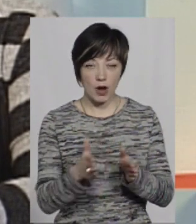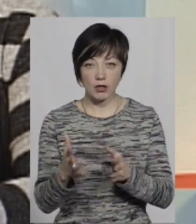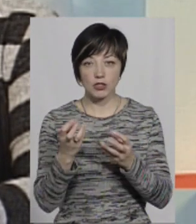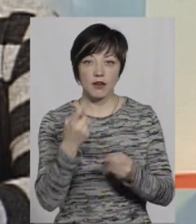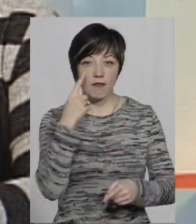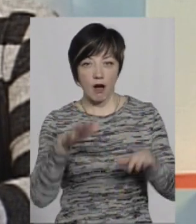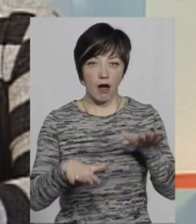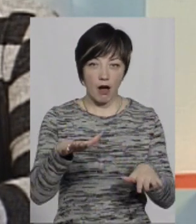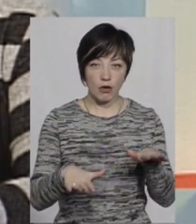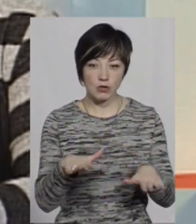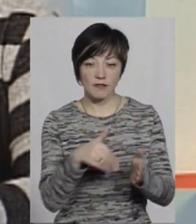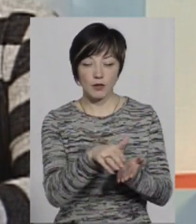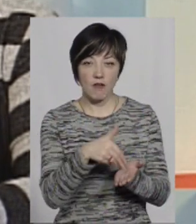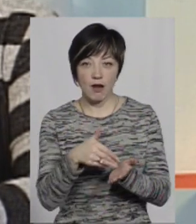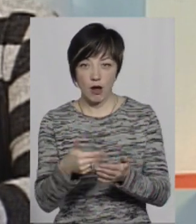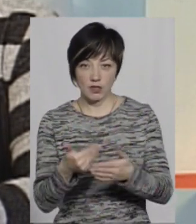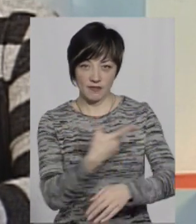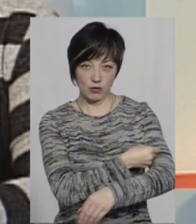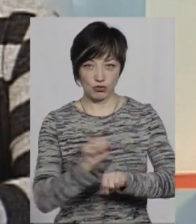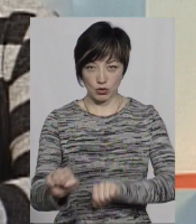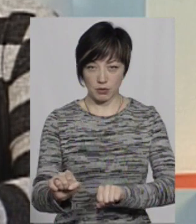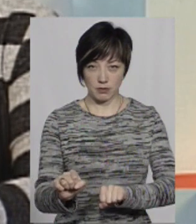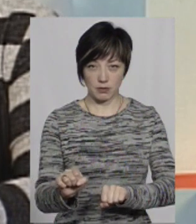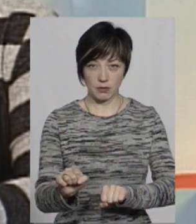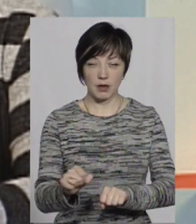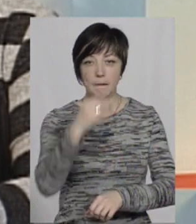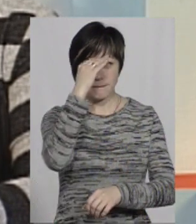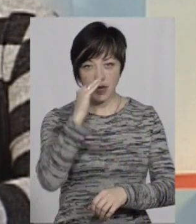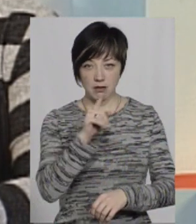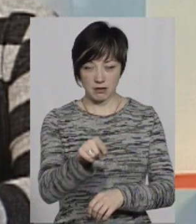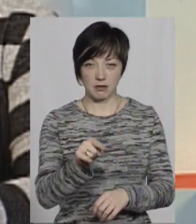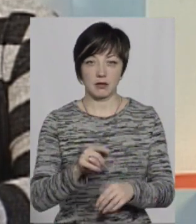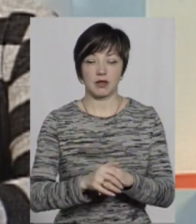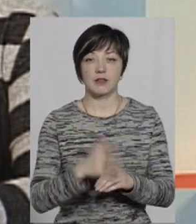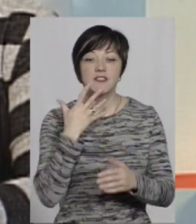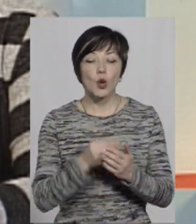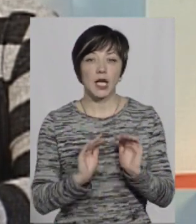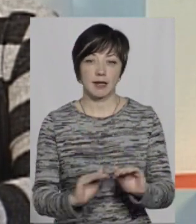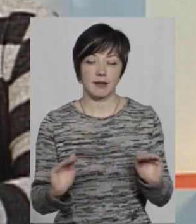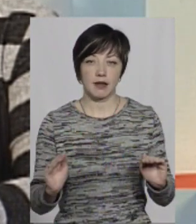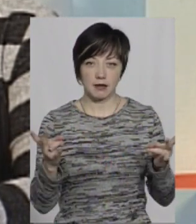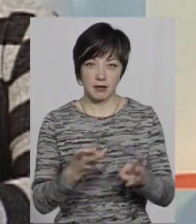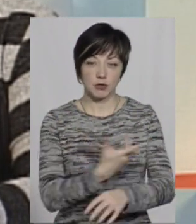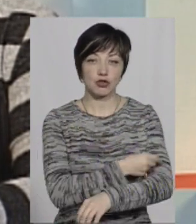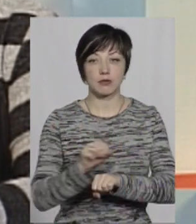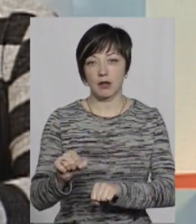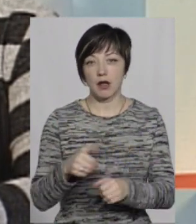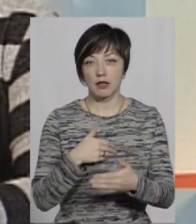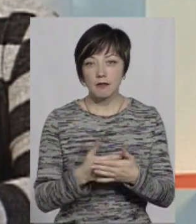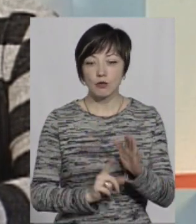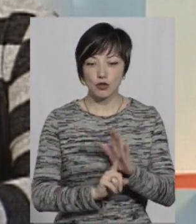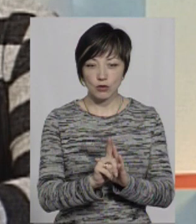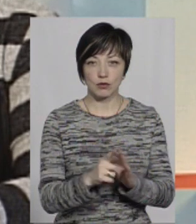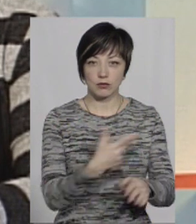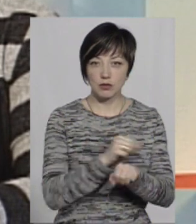ще вагаються, які ще відмовляються, батьки, в першу чергу, своїх дітей, щоб, якщо вони активно